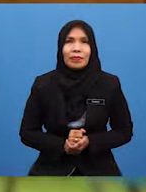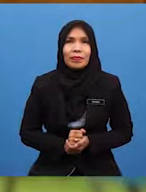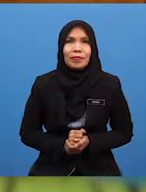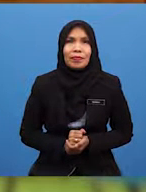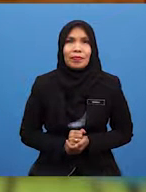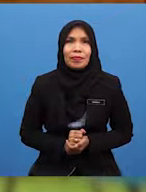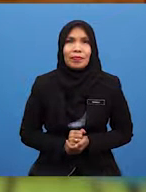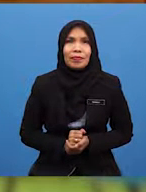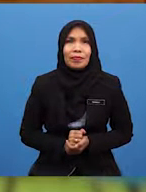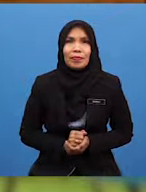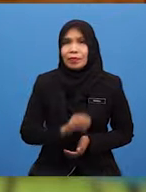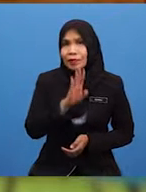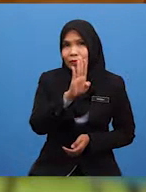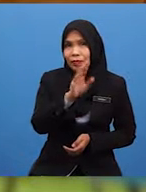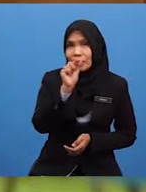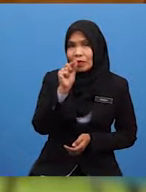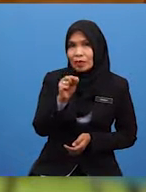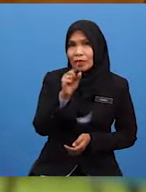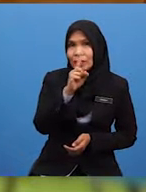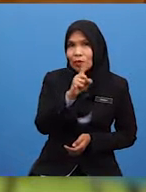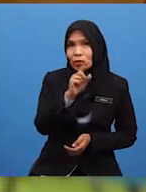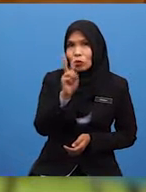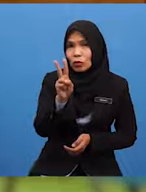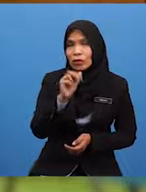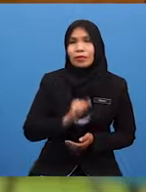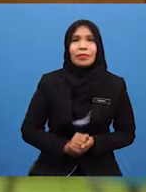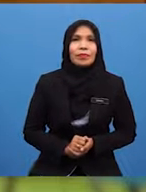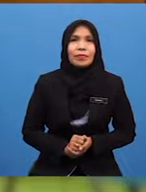B, titik 1, 2.